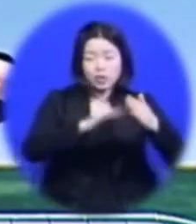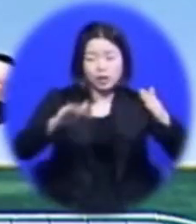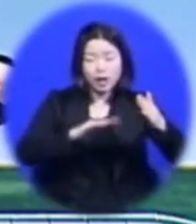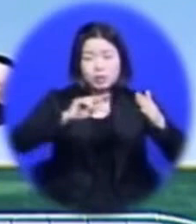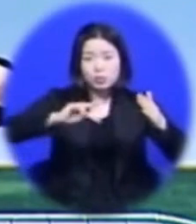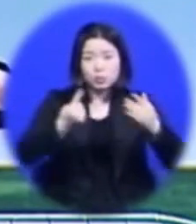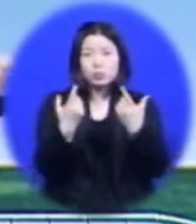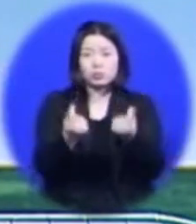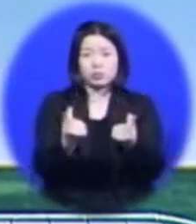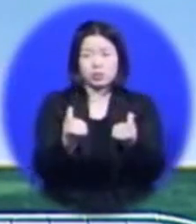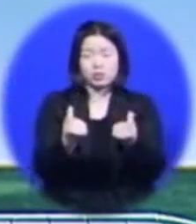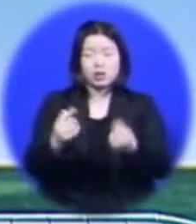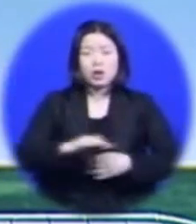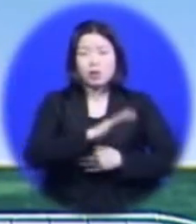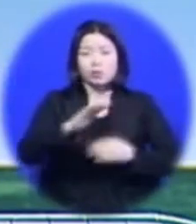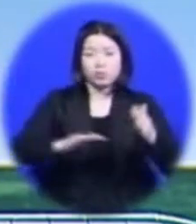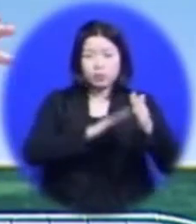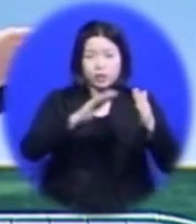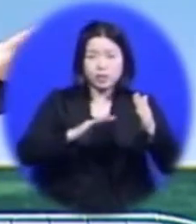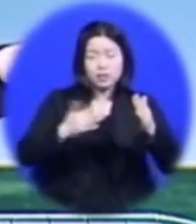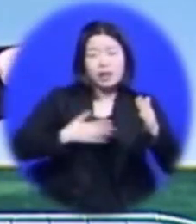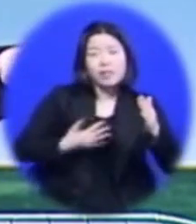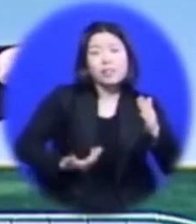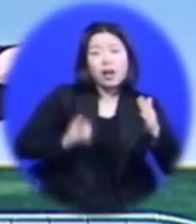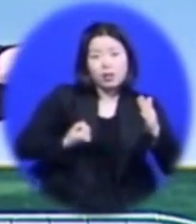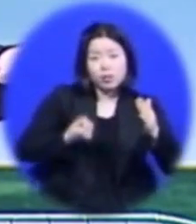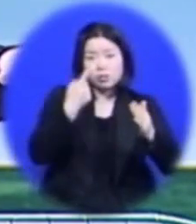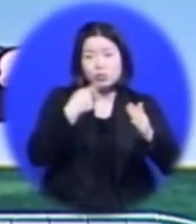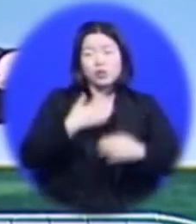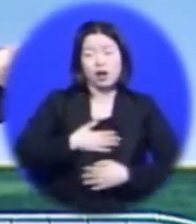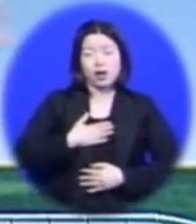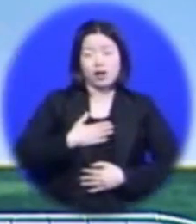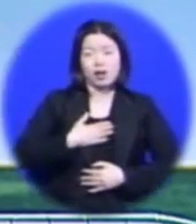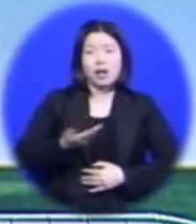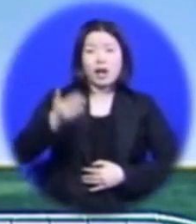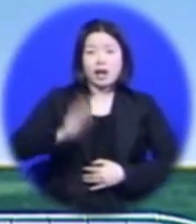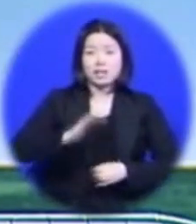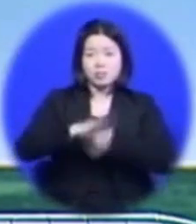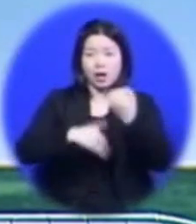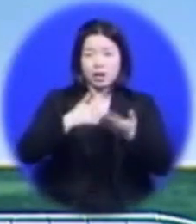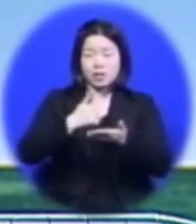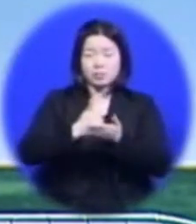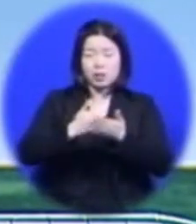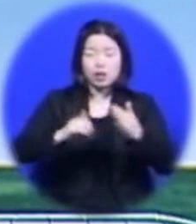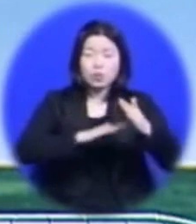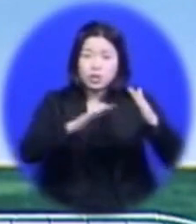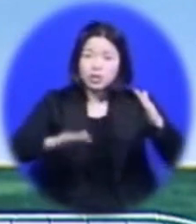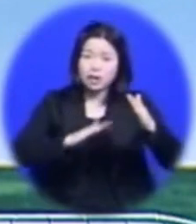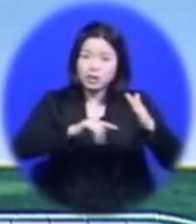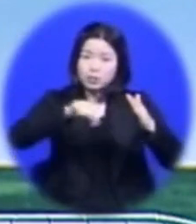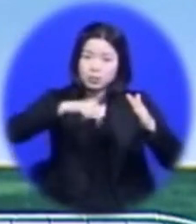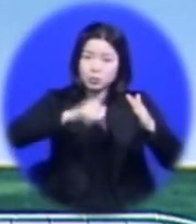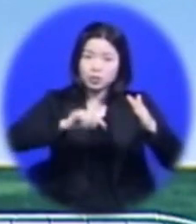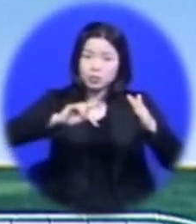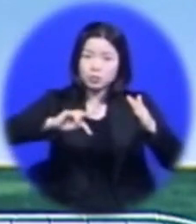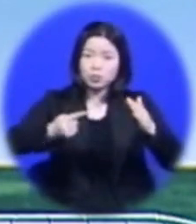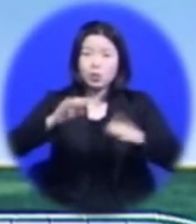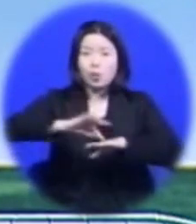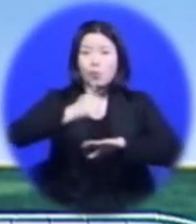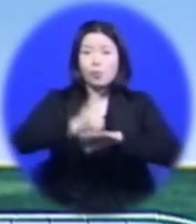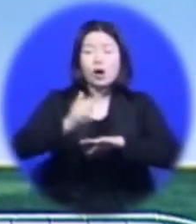그렇습니다. 우리는 가정은 내 것인 줄 생각합니다. 그러나 하나님은 우리의 가정의 왕 되시기를